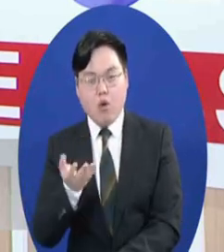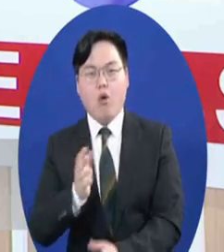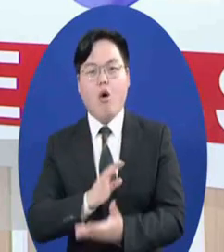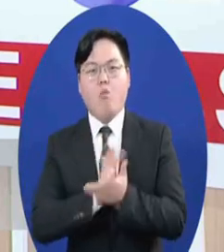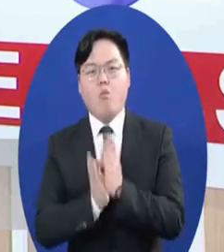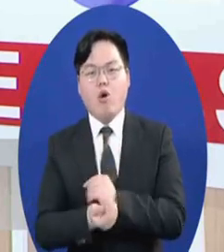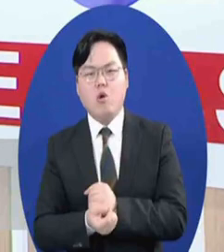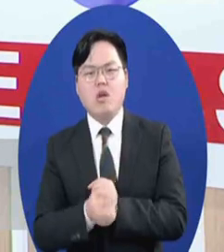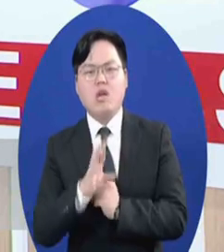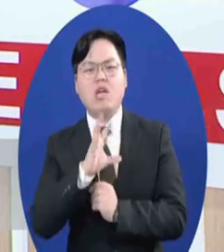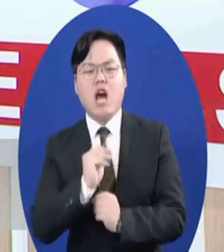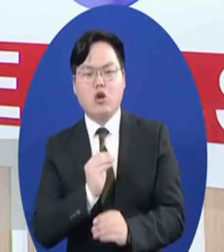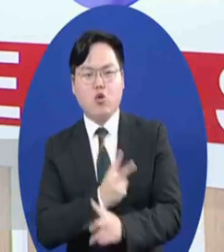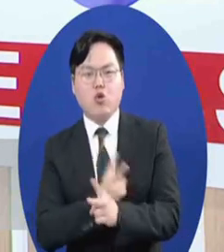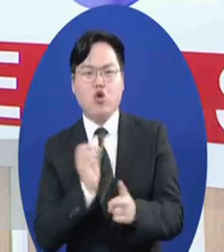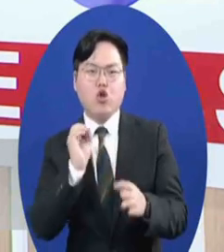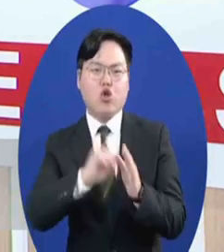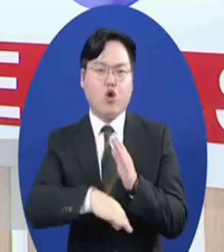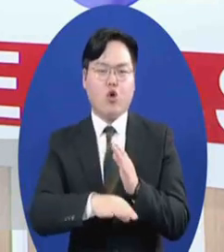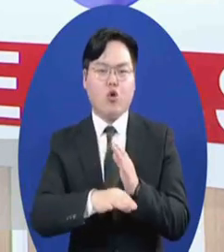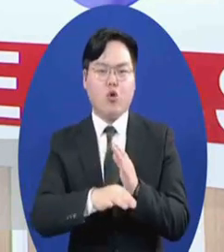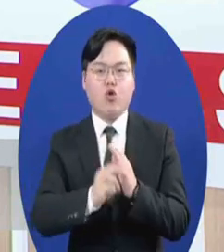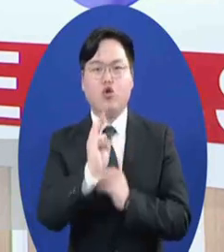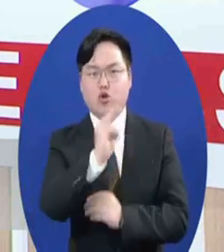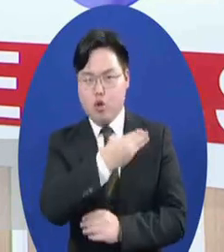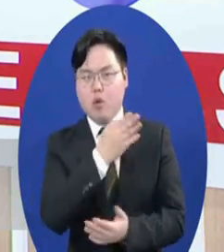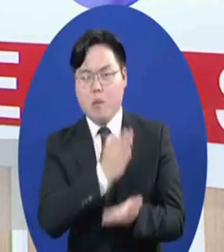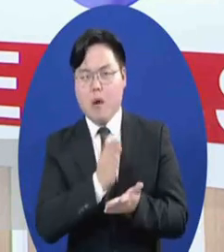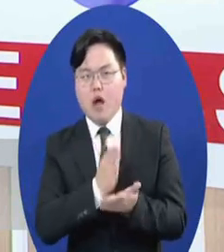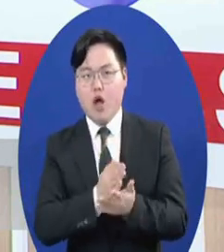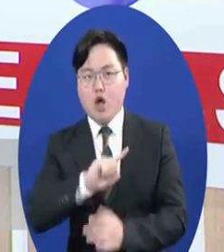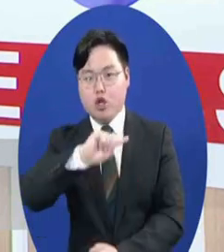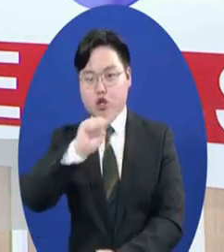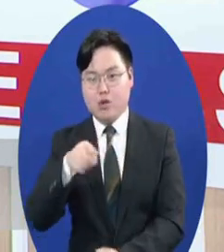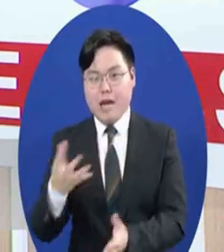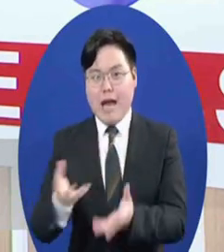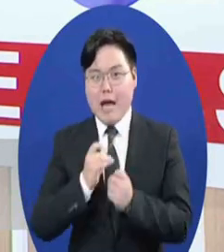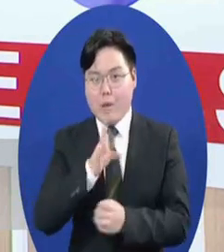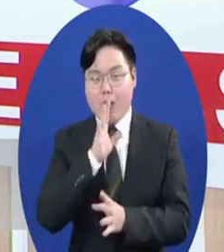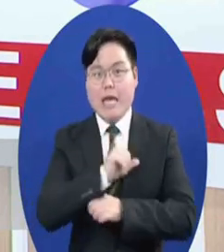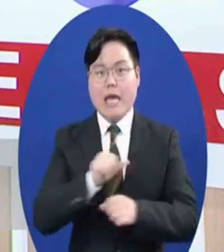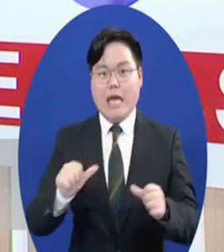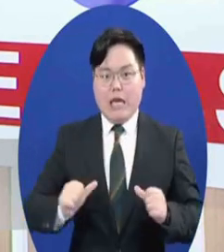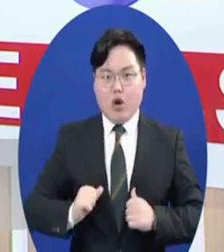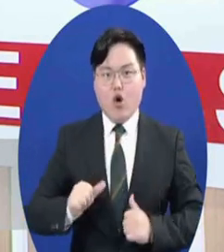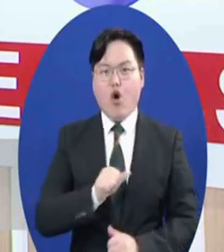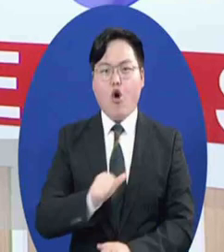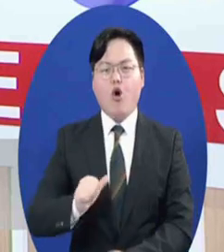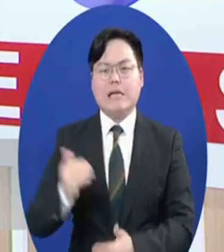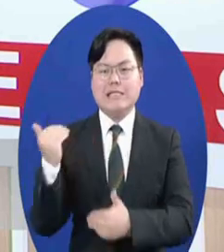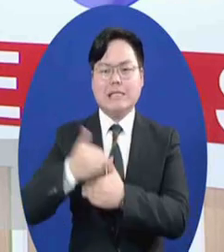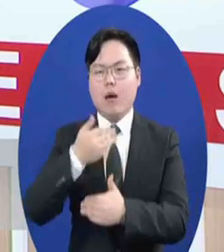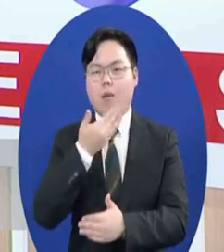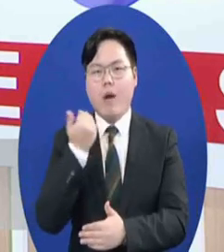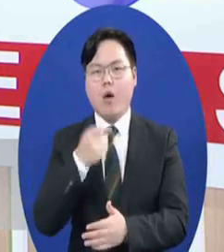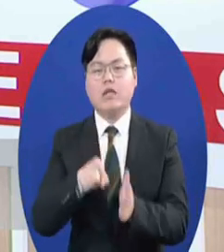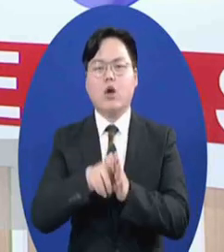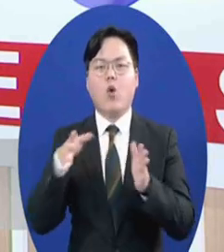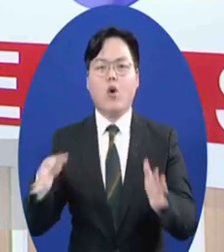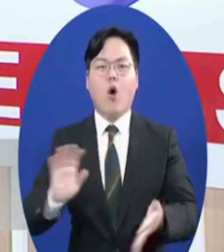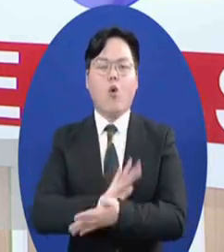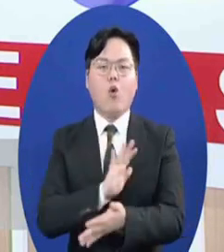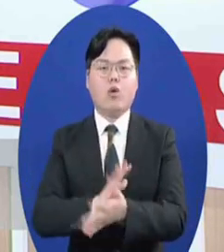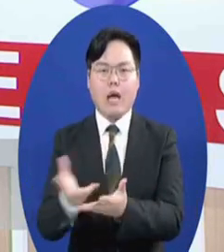гэхдээ хэрхэн нэмэх үү гэдэг нь аюул тодорхой болчихно. А зөвшөөрлийг авахд иргэн аж ахуй нэгж нь өөрө хөндлөлгөөр яг цаг хугацаанд авдаг